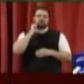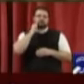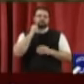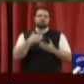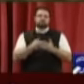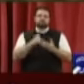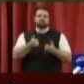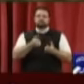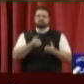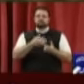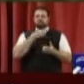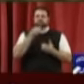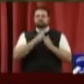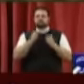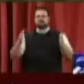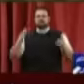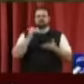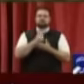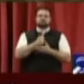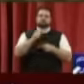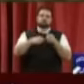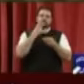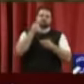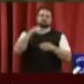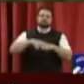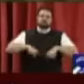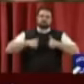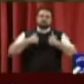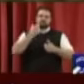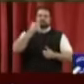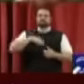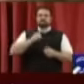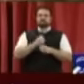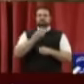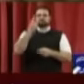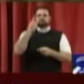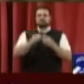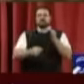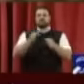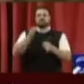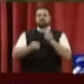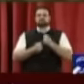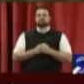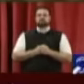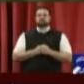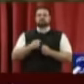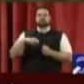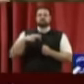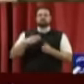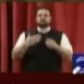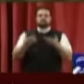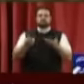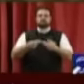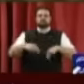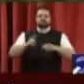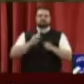adevăr și apoi uitați-vă în viața voastră. Făceți o analiză. Eu am zis că ele sunt date ca noi să nu mai